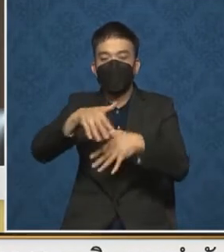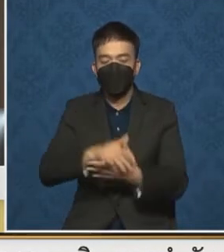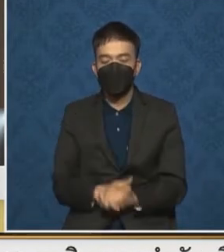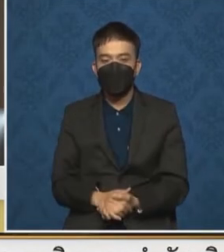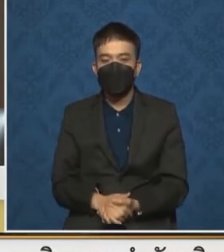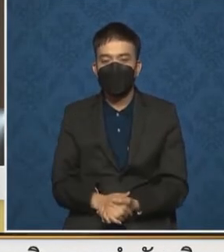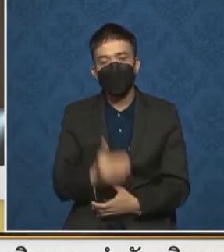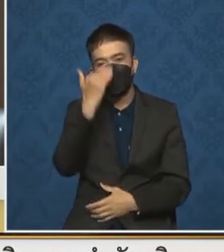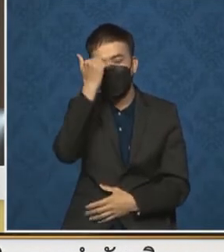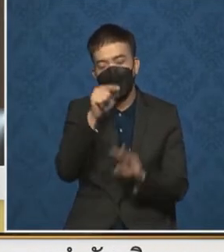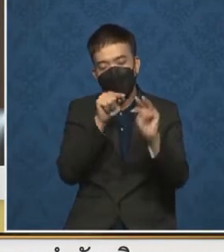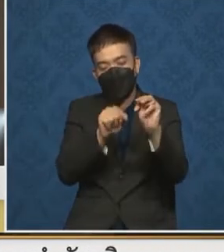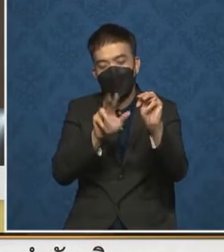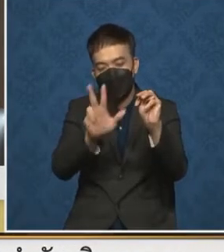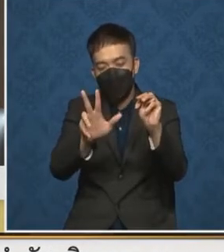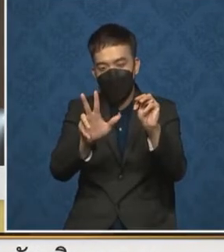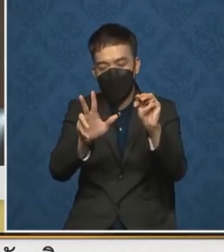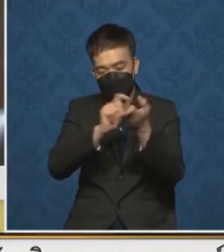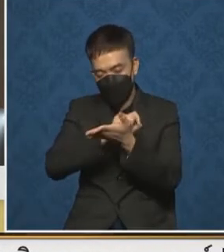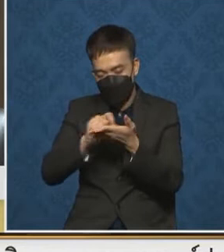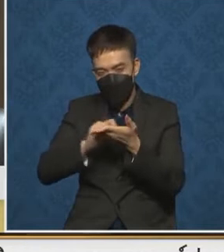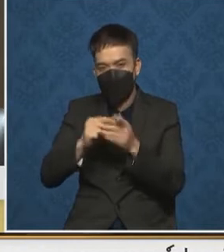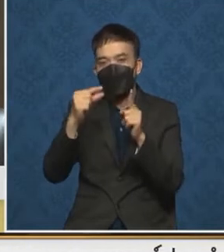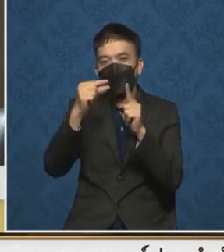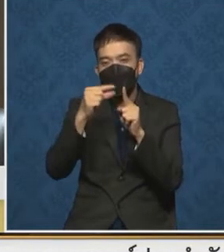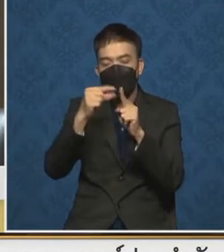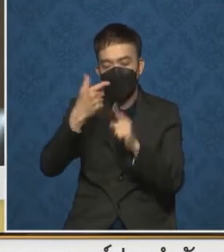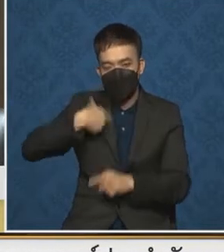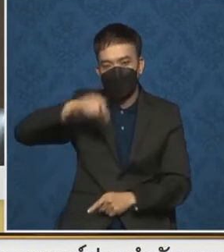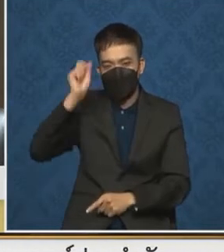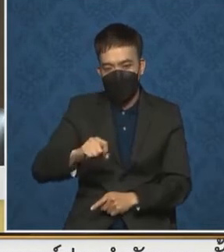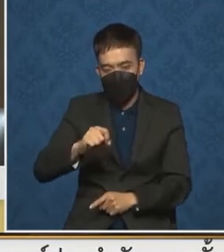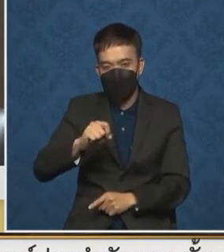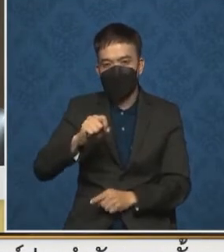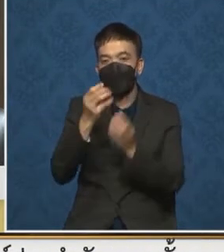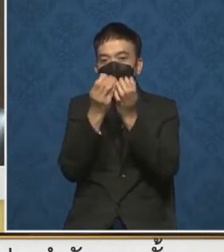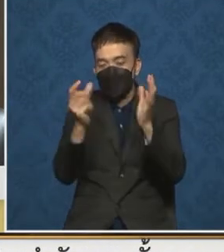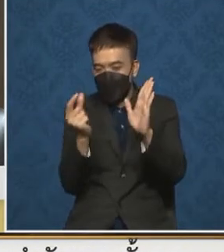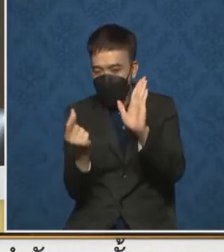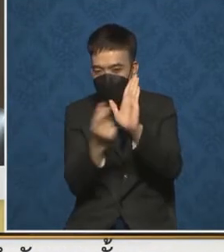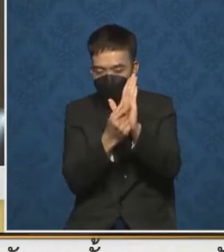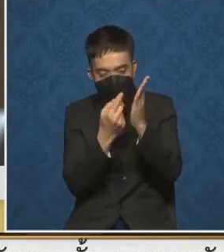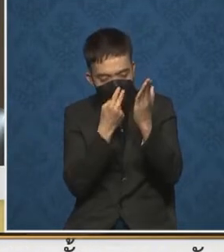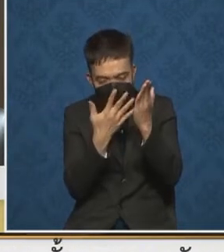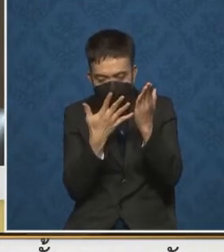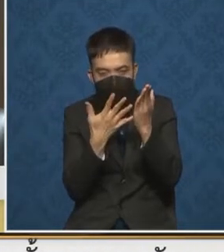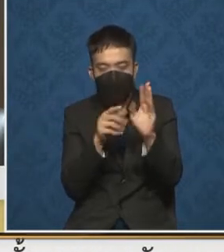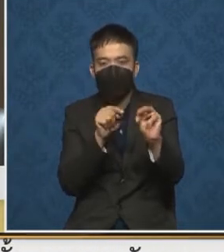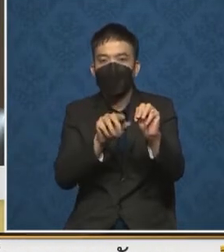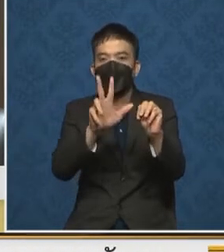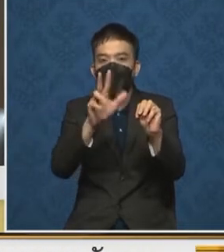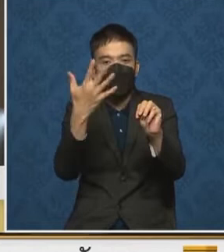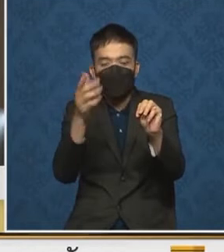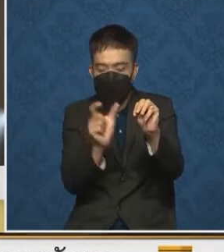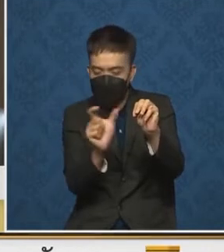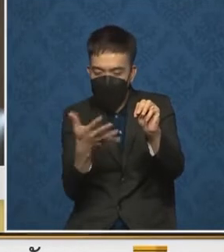จึงไม่เข jewelsคำวาสารรัฐมนูนไว้ผมก็มาตรวจดูก็พบว่า